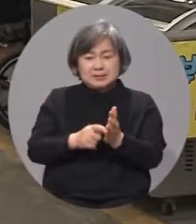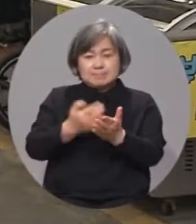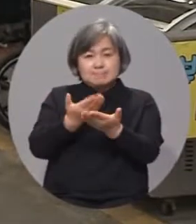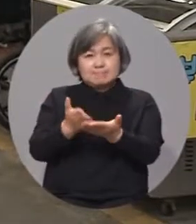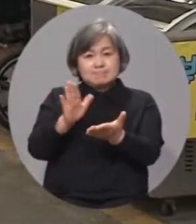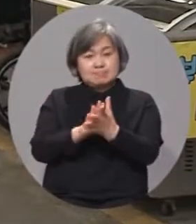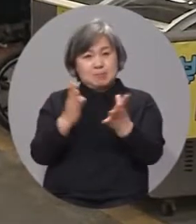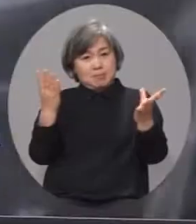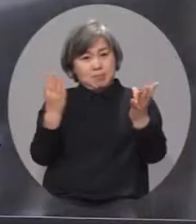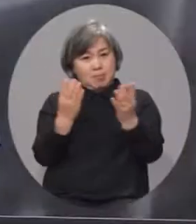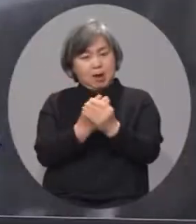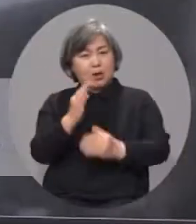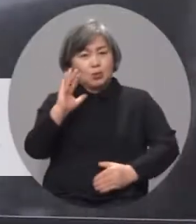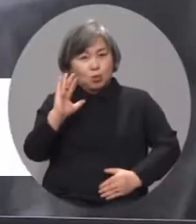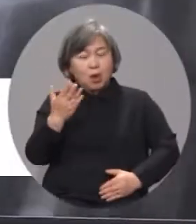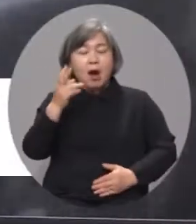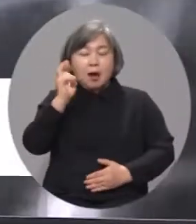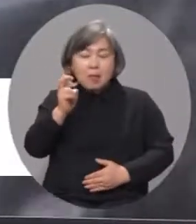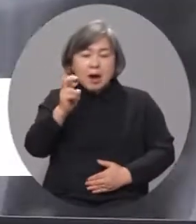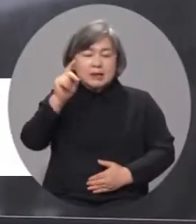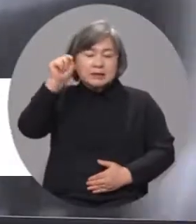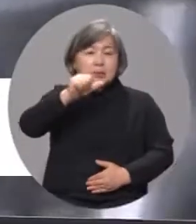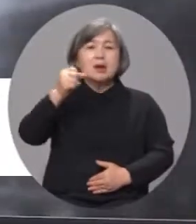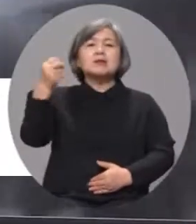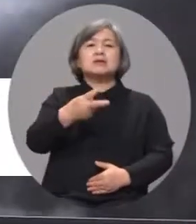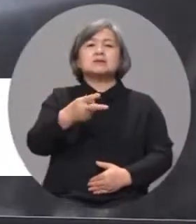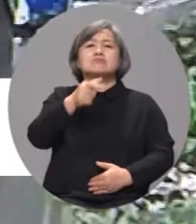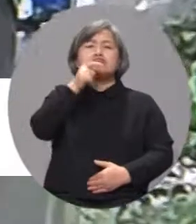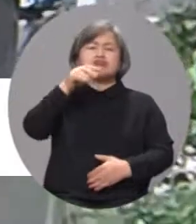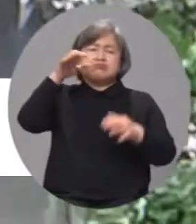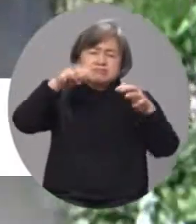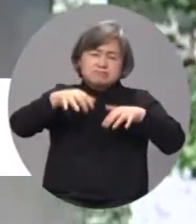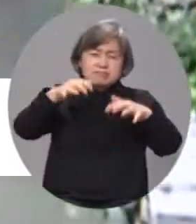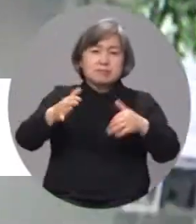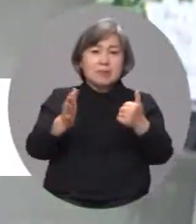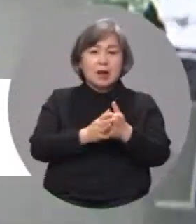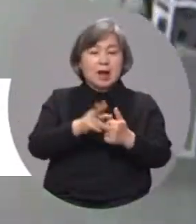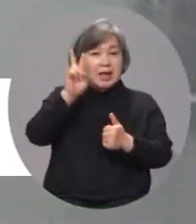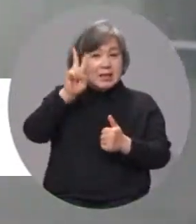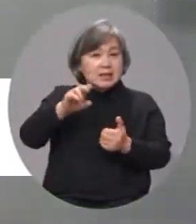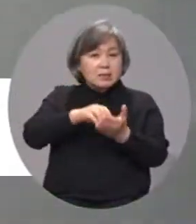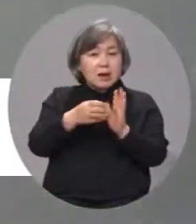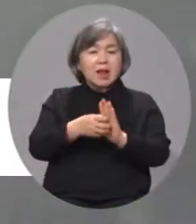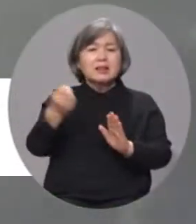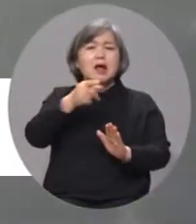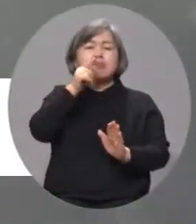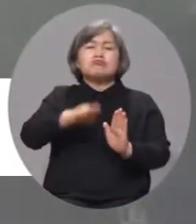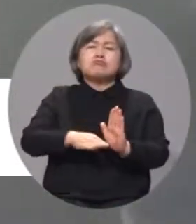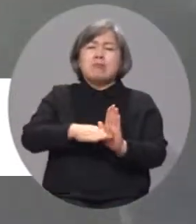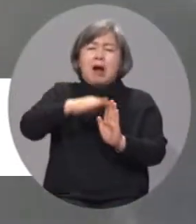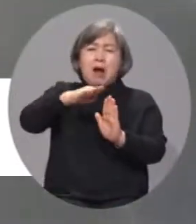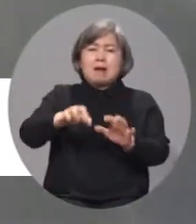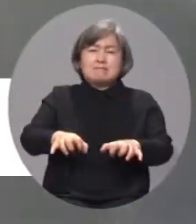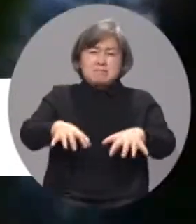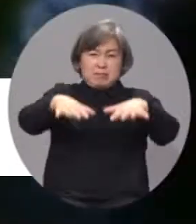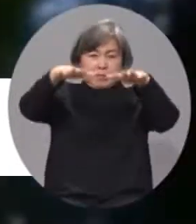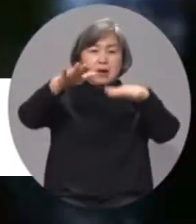응급 복구가 마무리되는가 싶던 시장에 오늘 새벽 다시 비가 내리면서 만 이틀 만에 또다시 물바다가